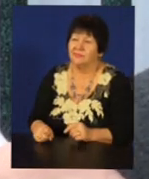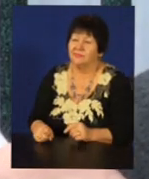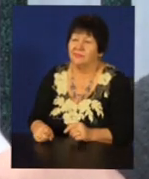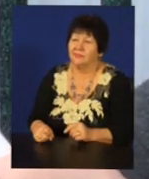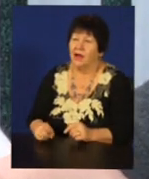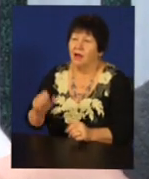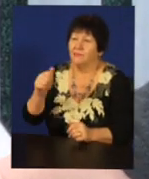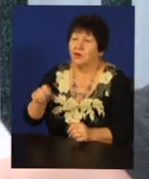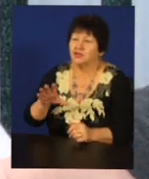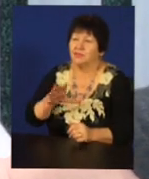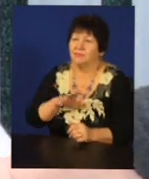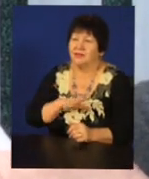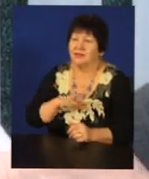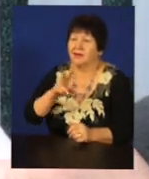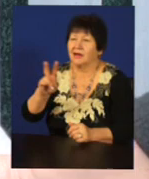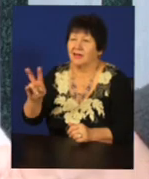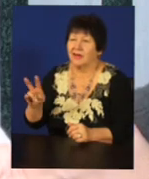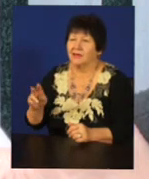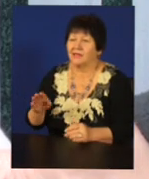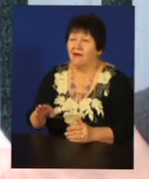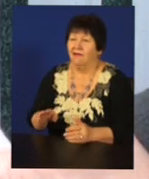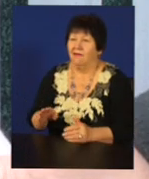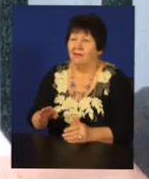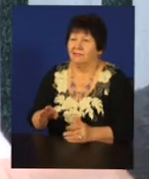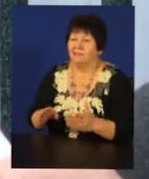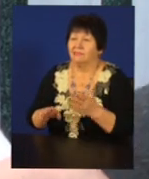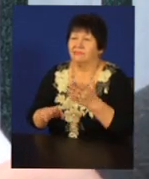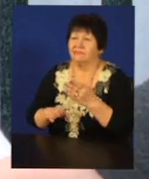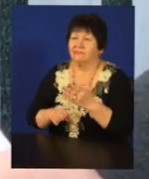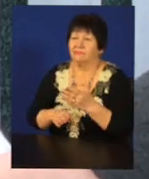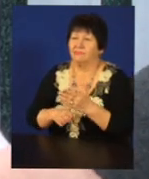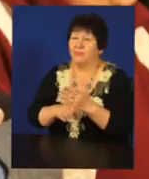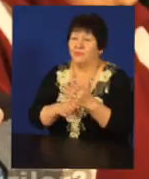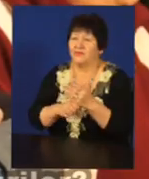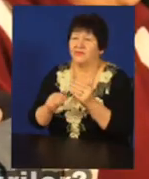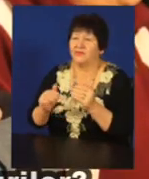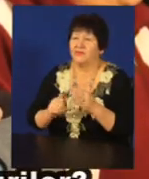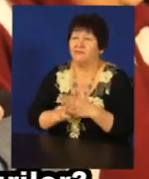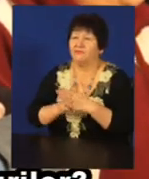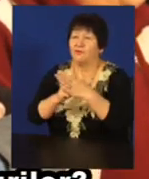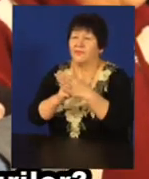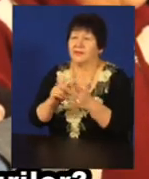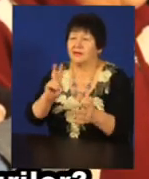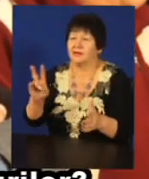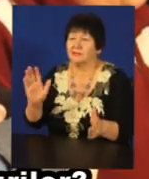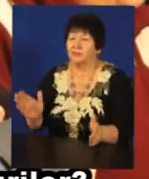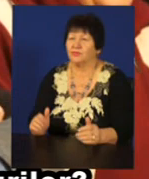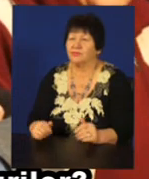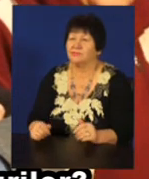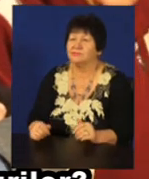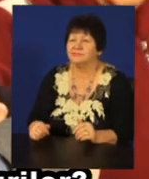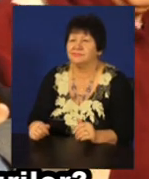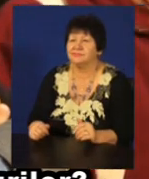Может, какие-то, может, какие-то фонды, как вы сказали, будут, или... Ну, давайте про воду, я